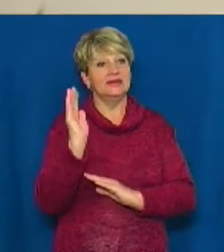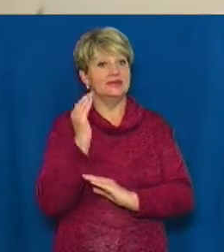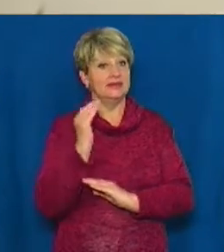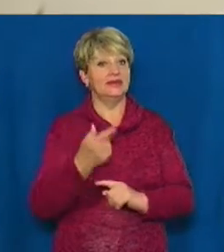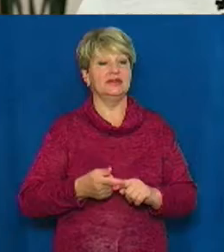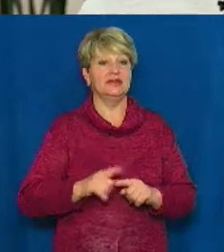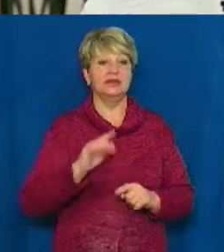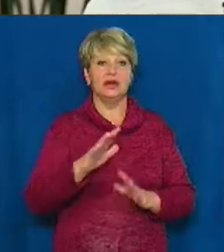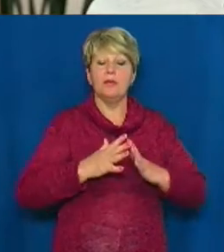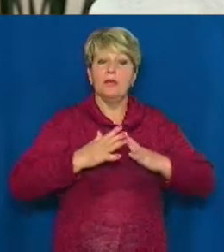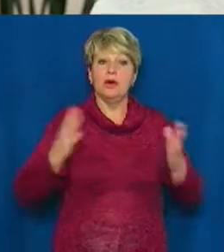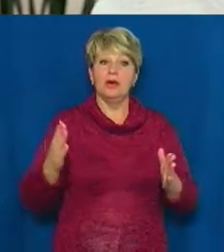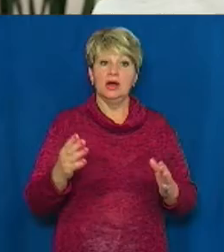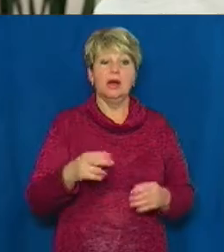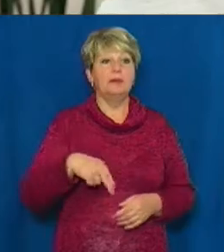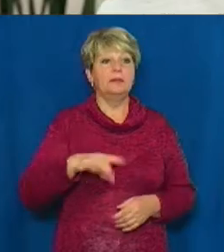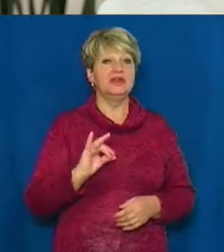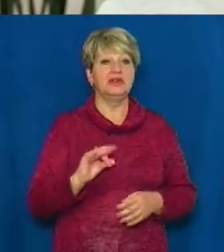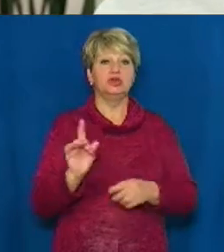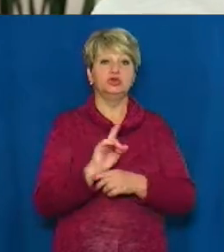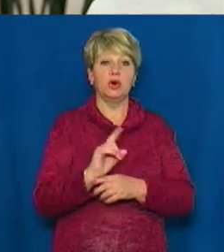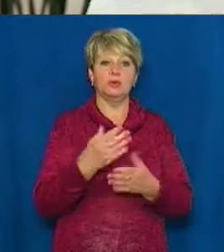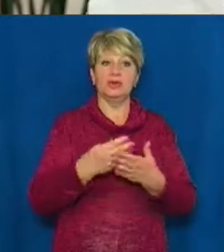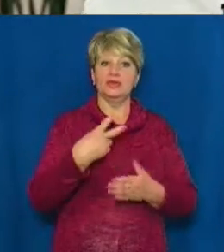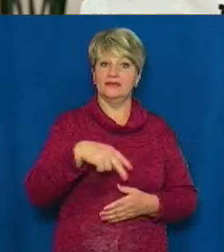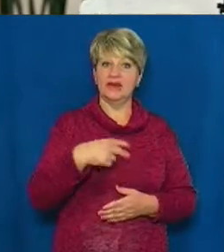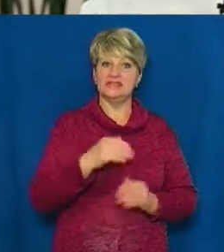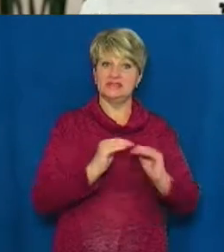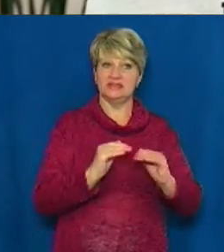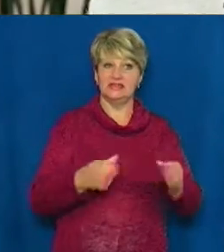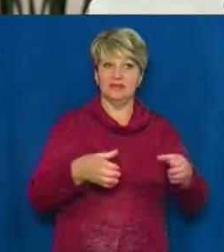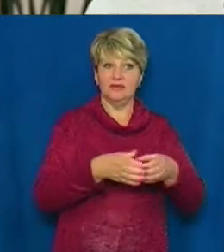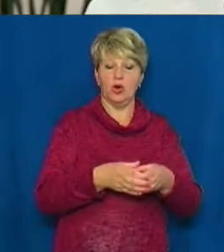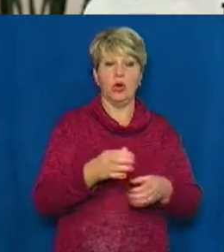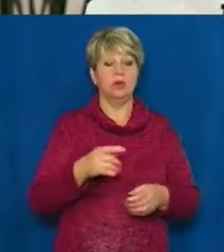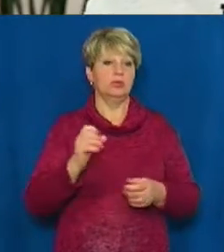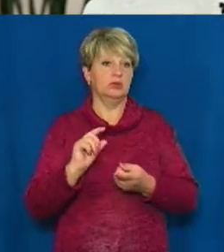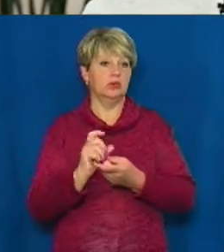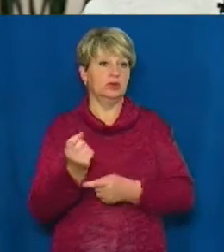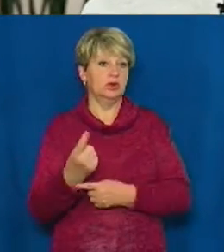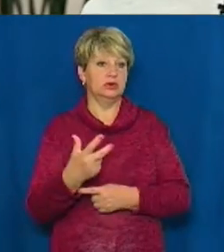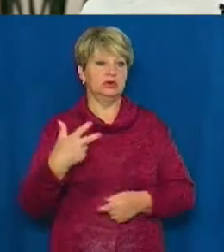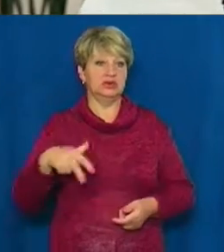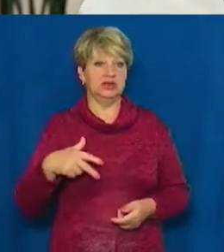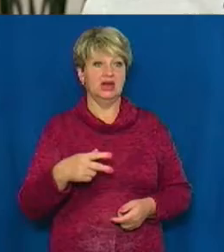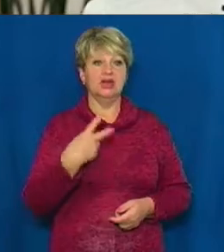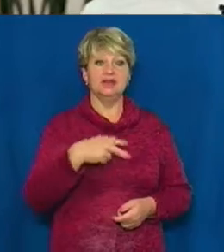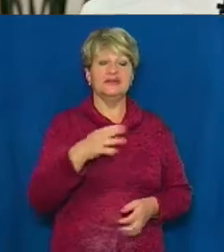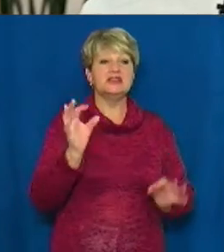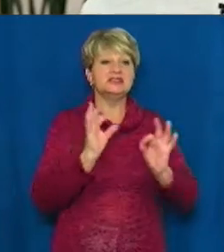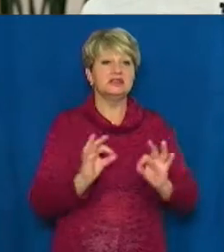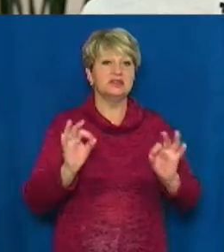найбільша концентрація. При нормі, наприклад, 20 дітей в групі, ми набираємо 30, оскільки 20 ніколи не ходить, не приходить,